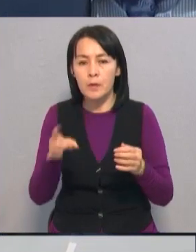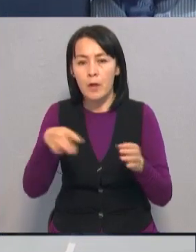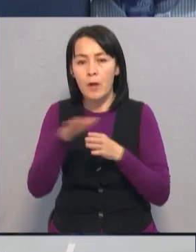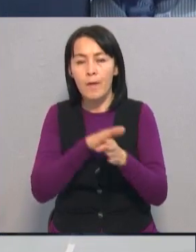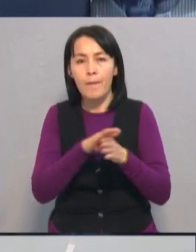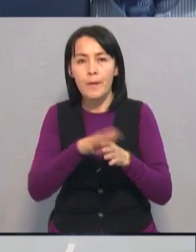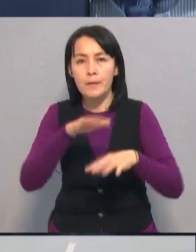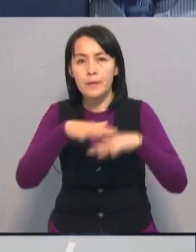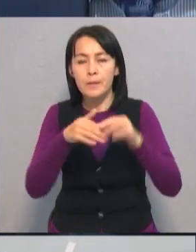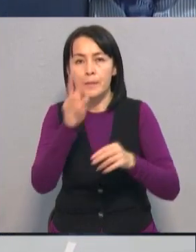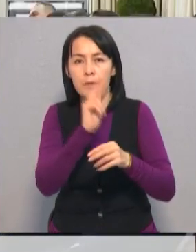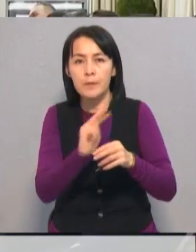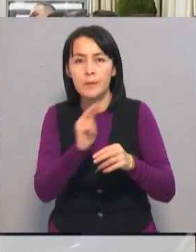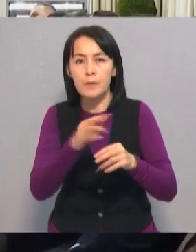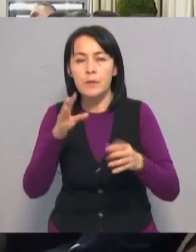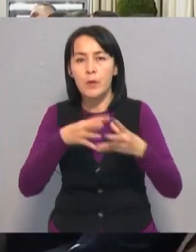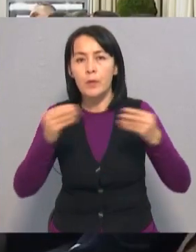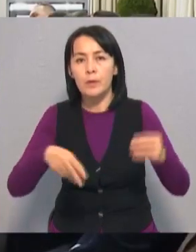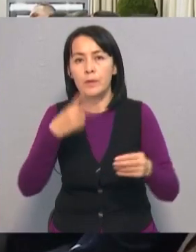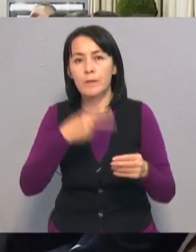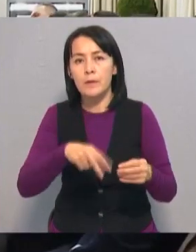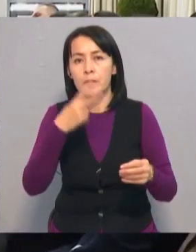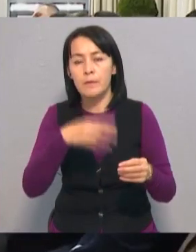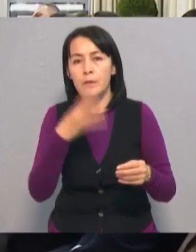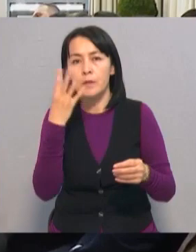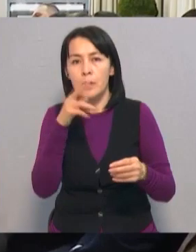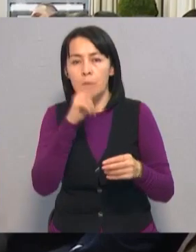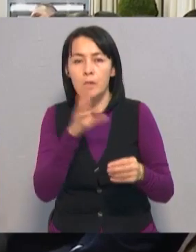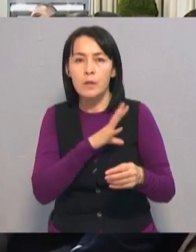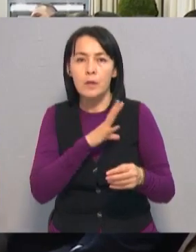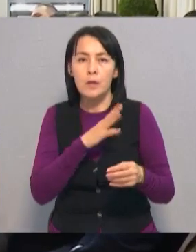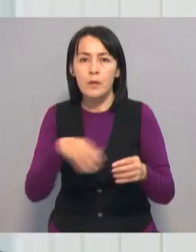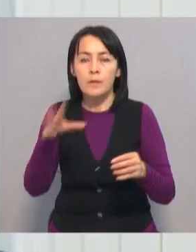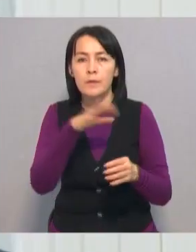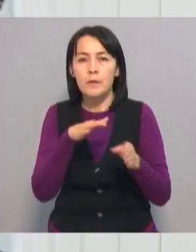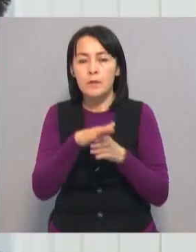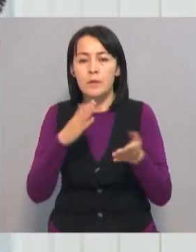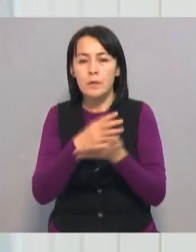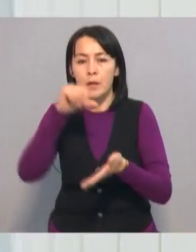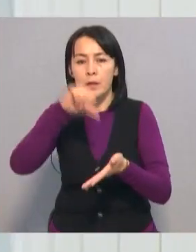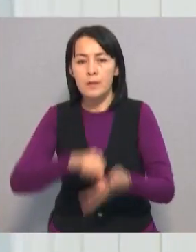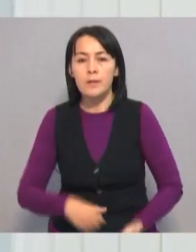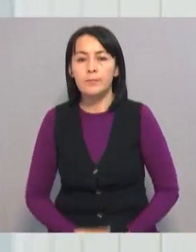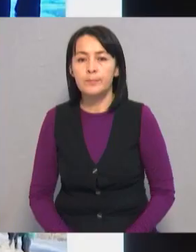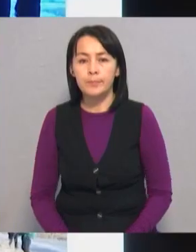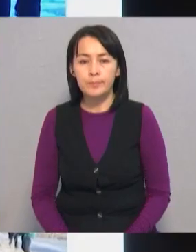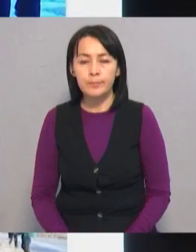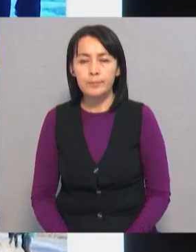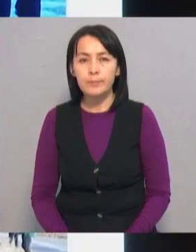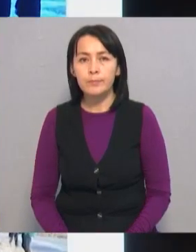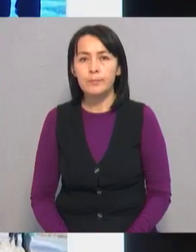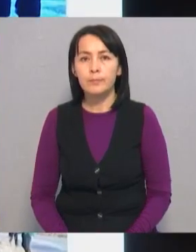прошли практические занятия кук тем 2024 в учениях были задействованы все службы гражданской защиты верну бубе Диана лези